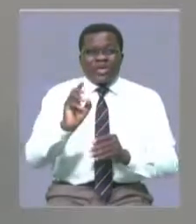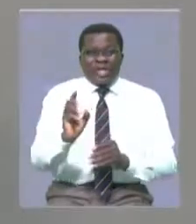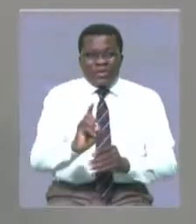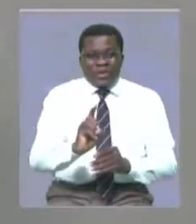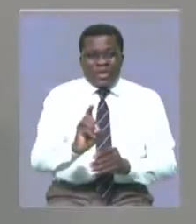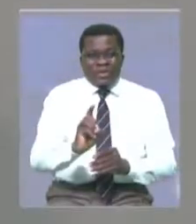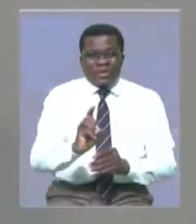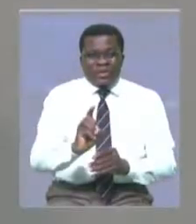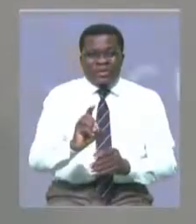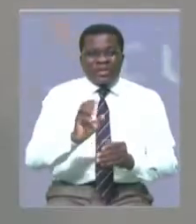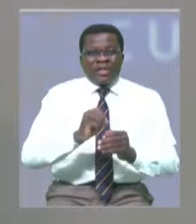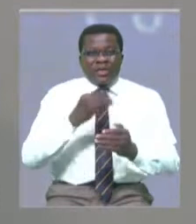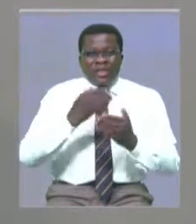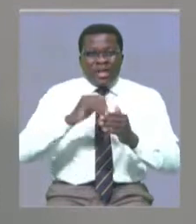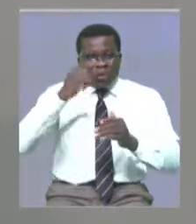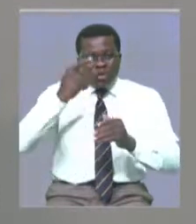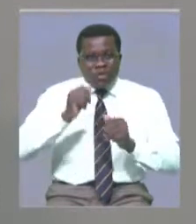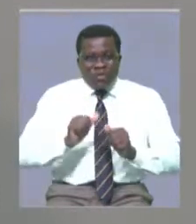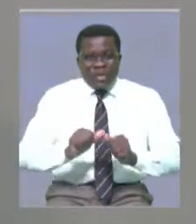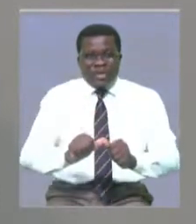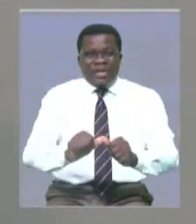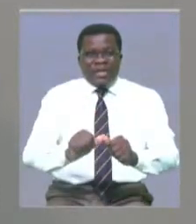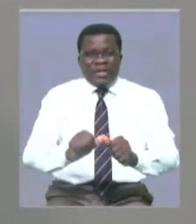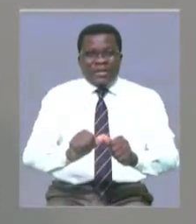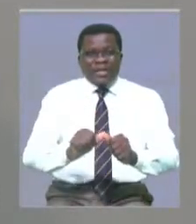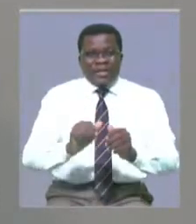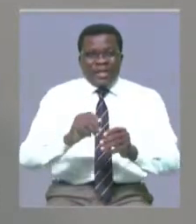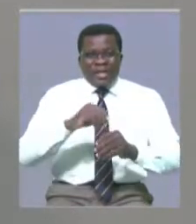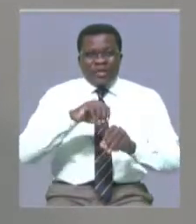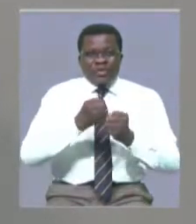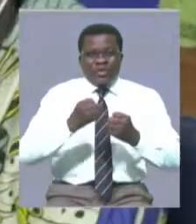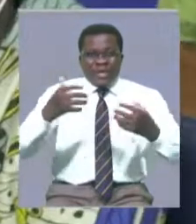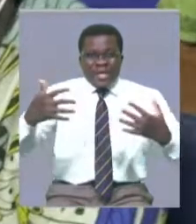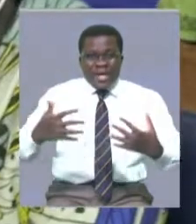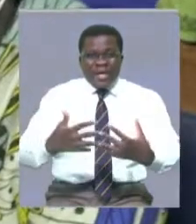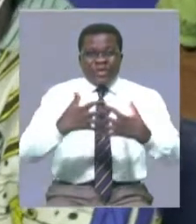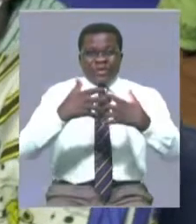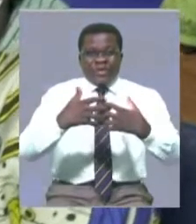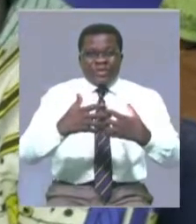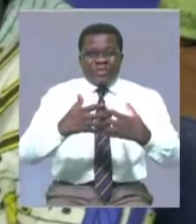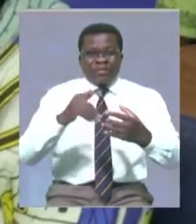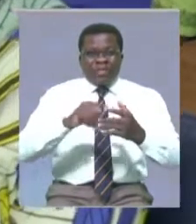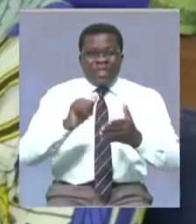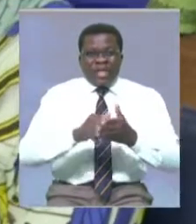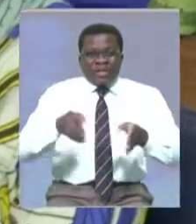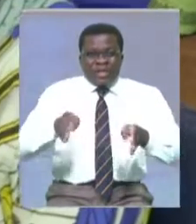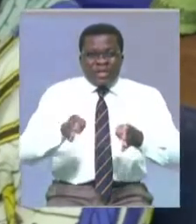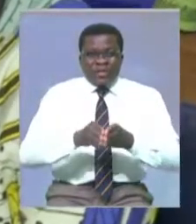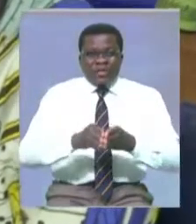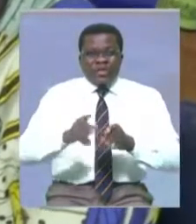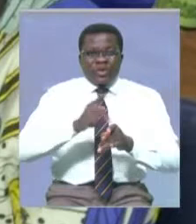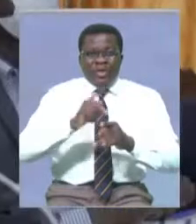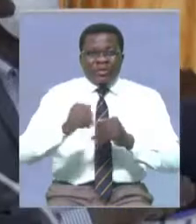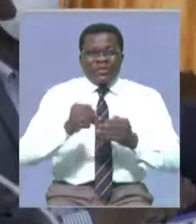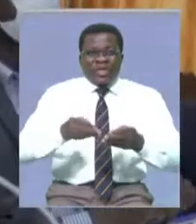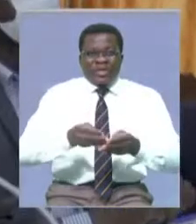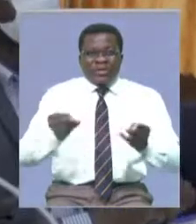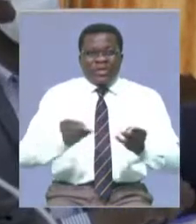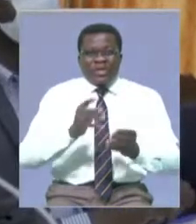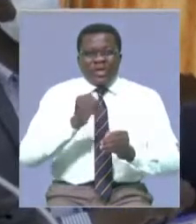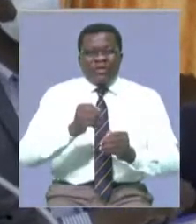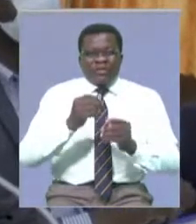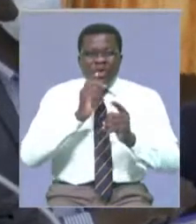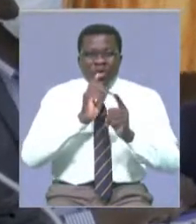démocratie, de la bonne gouvernance et d'une société inclusive. À cet atelier, les professionnels des médias vont